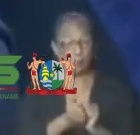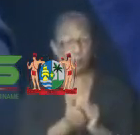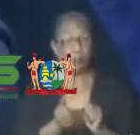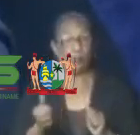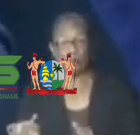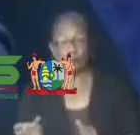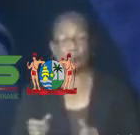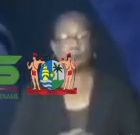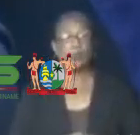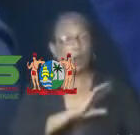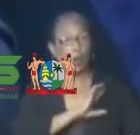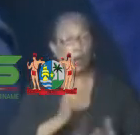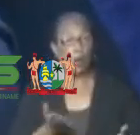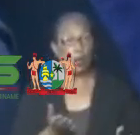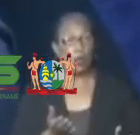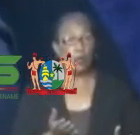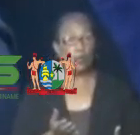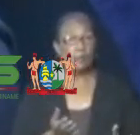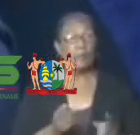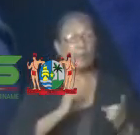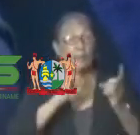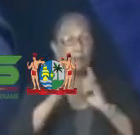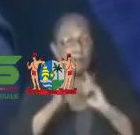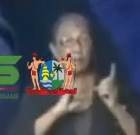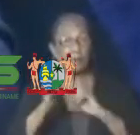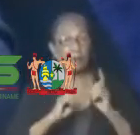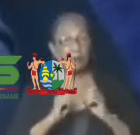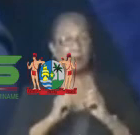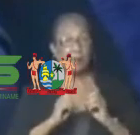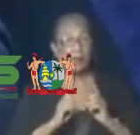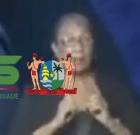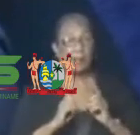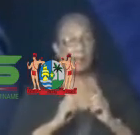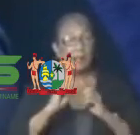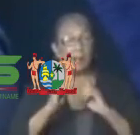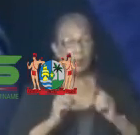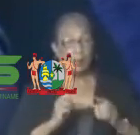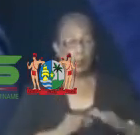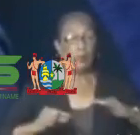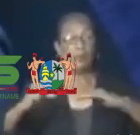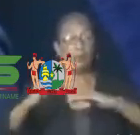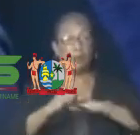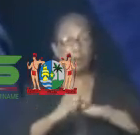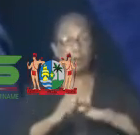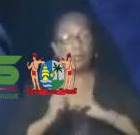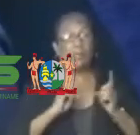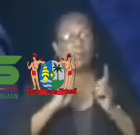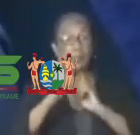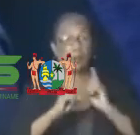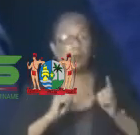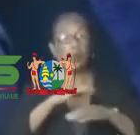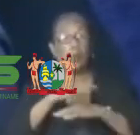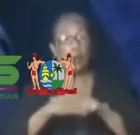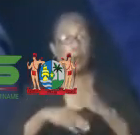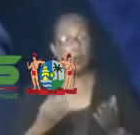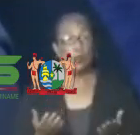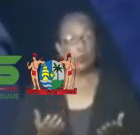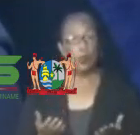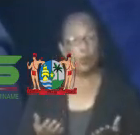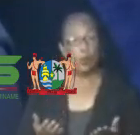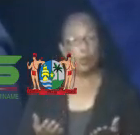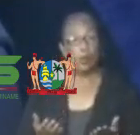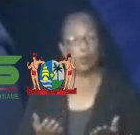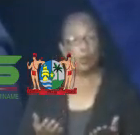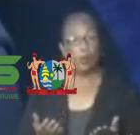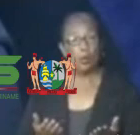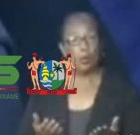op actuele vraagstukken. Het staatshoofd stond stil bij de uitstel van de belastingtoegevoegde waarde, de Oil and Gas